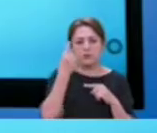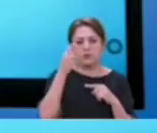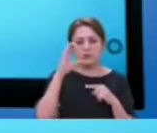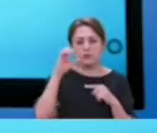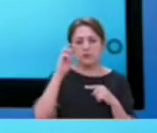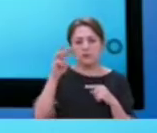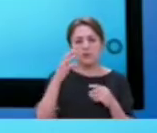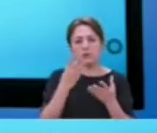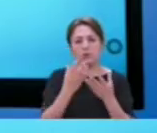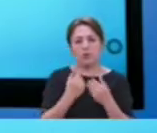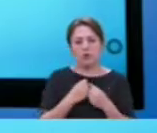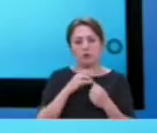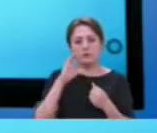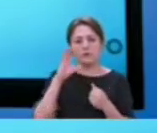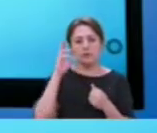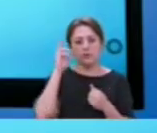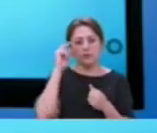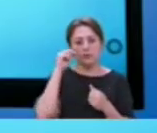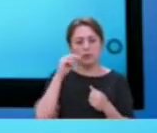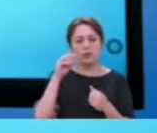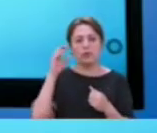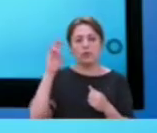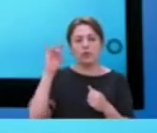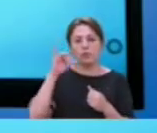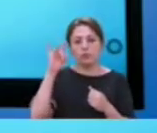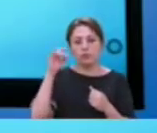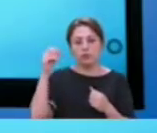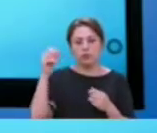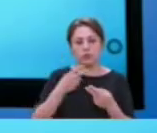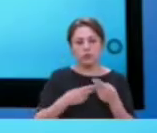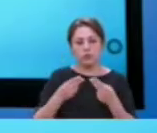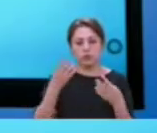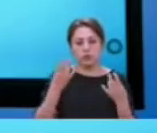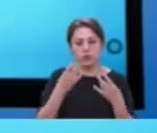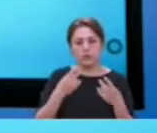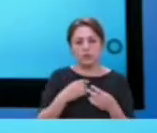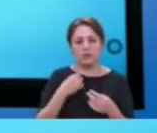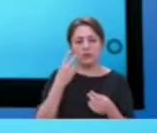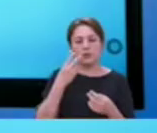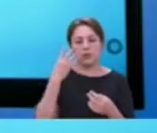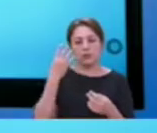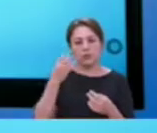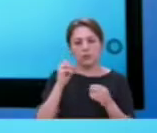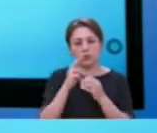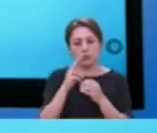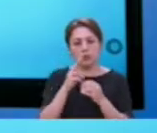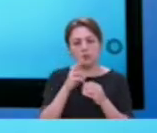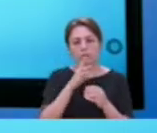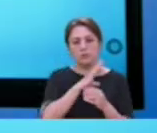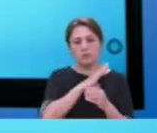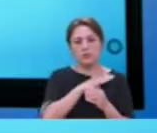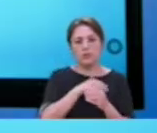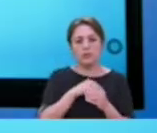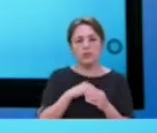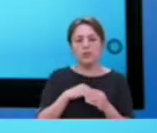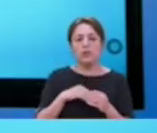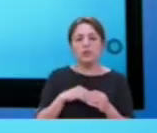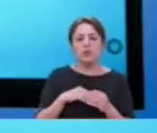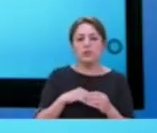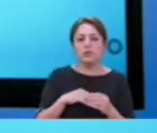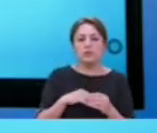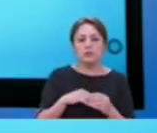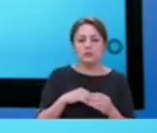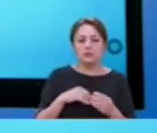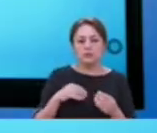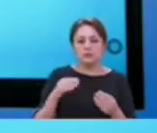nurini chizing. Unda koordinatalari 2, 4, 7 va 12 bo'lgan nuqtalarni belgilang. Siz katakli